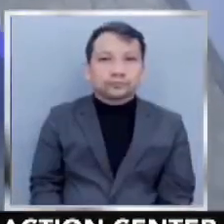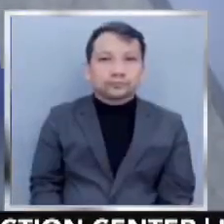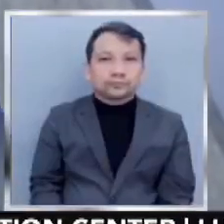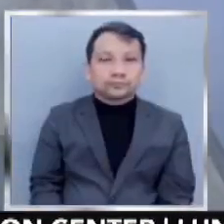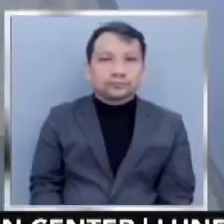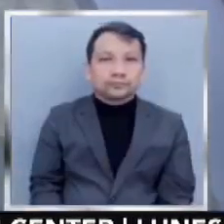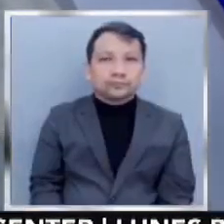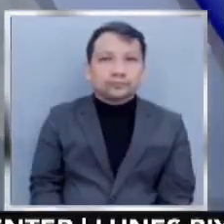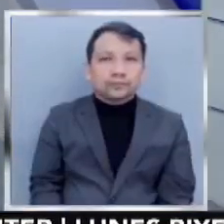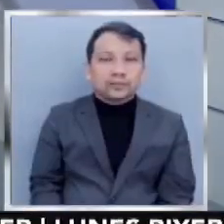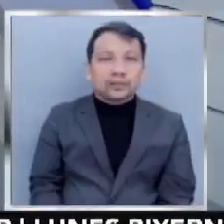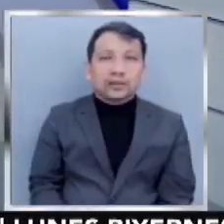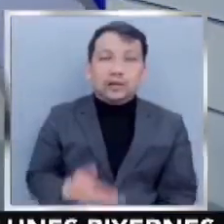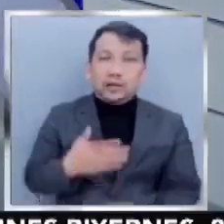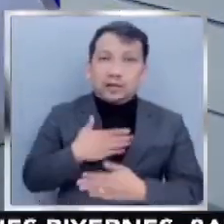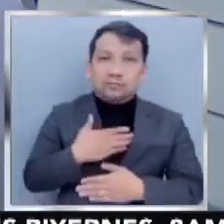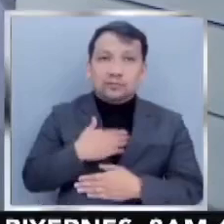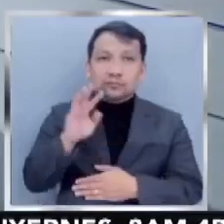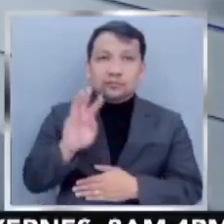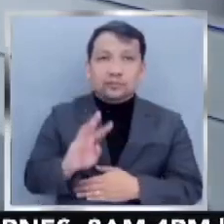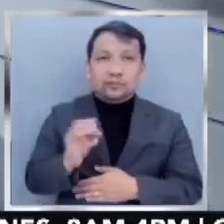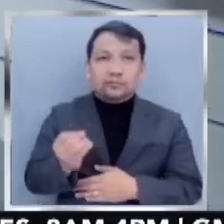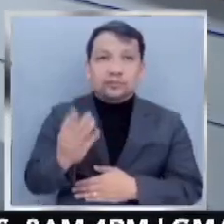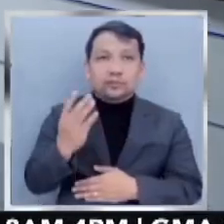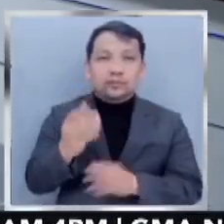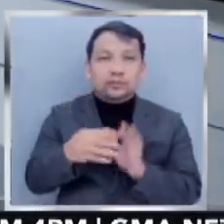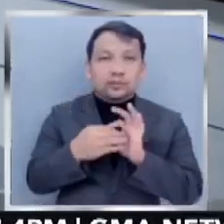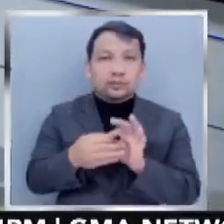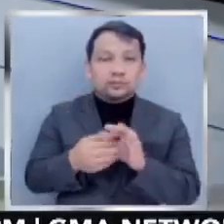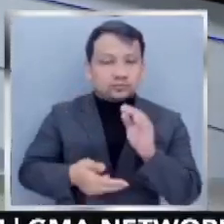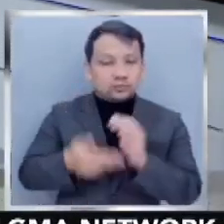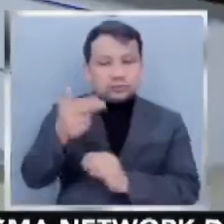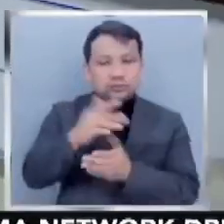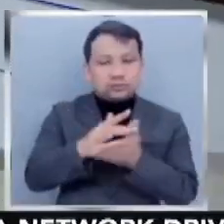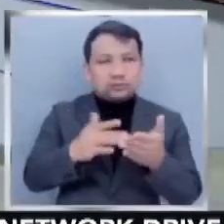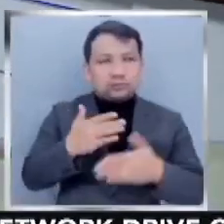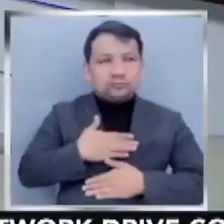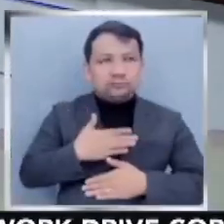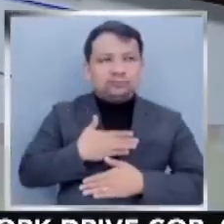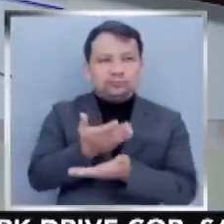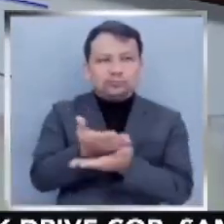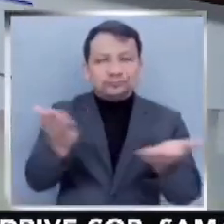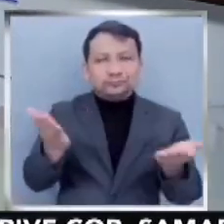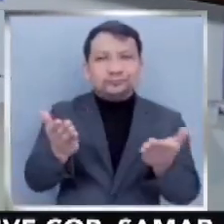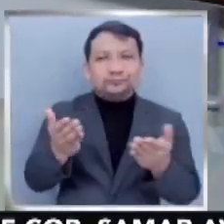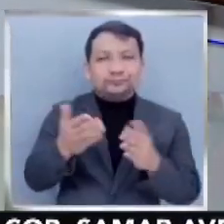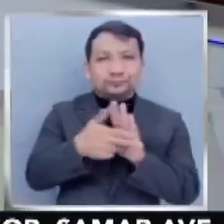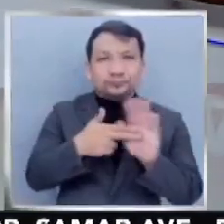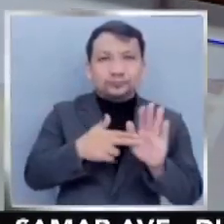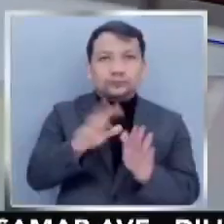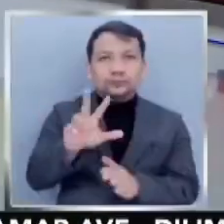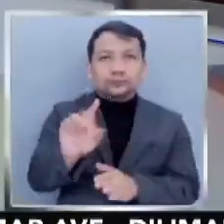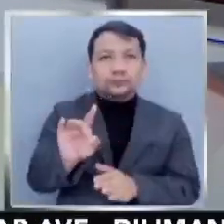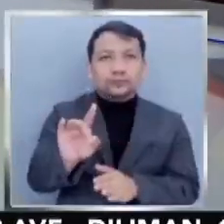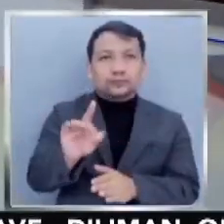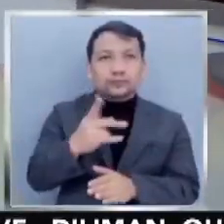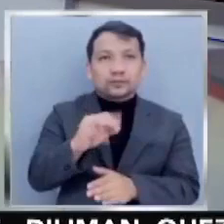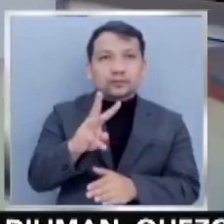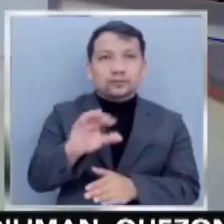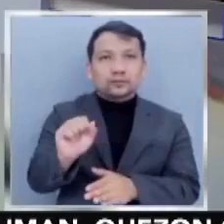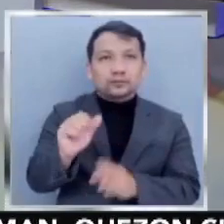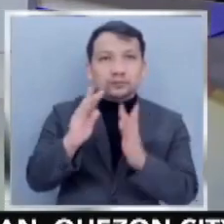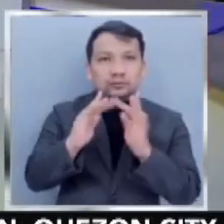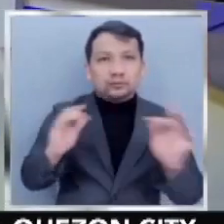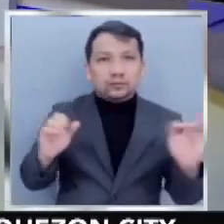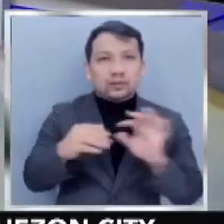Happy midweek, chikahan mga kapuso! Royal sa high blood na kasiyahan ang isa sa mga highlight ng 38 Kadayawan Festival dahil ang ilan